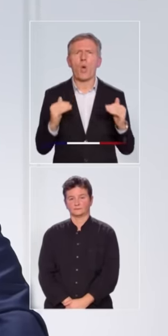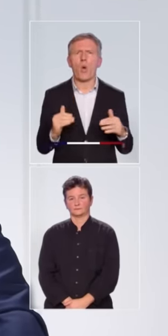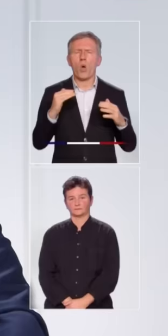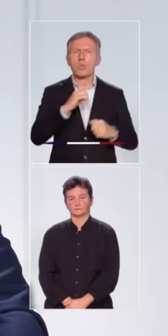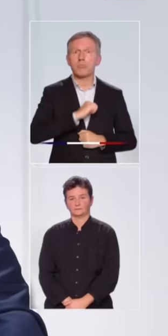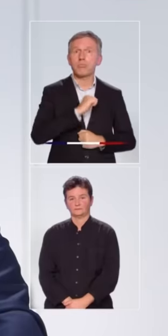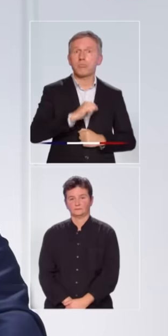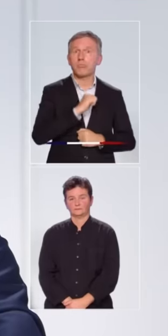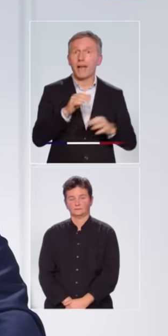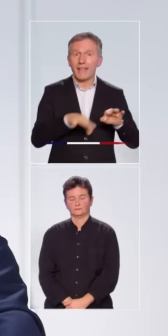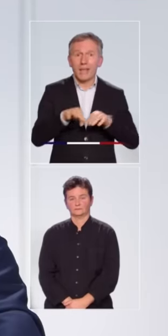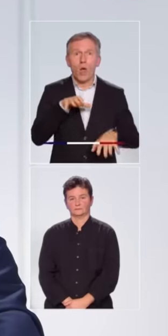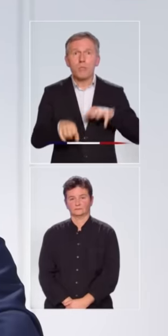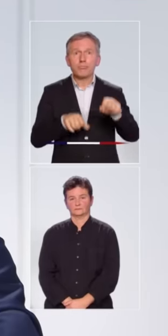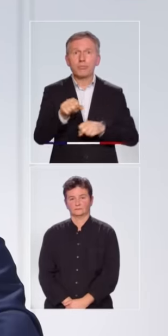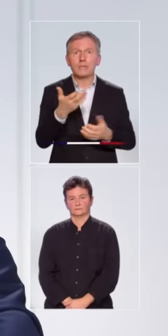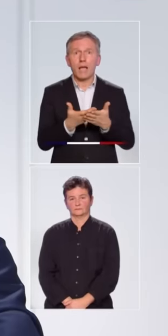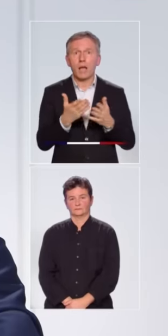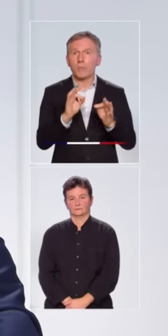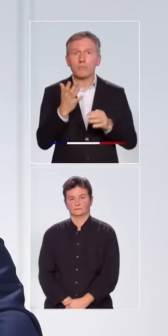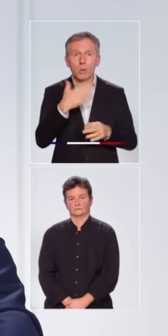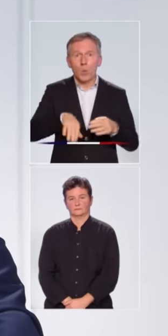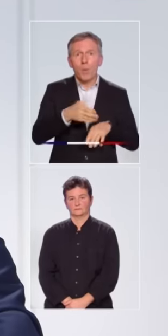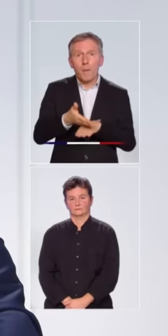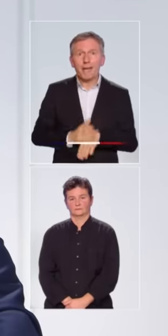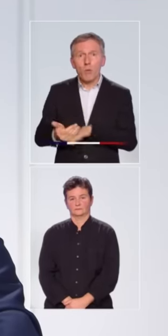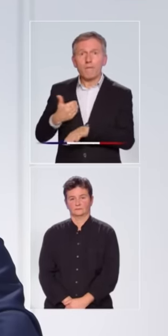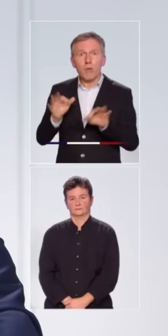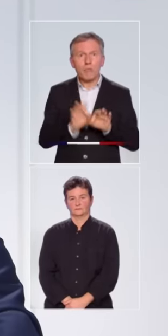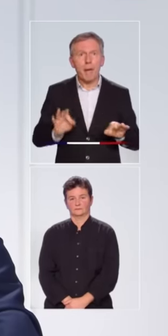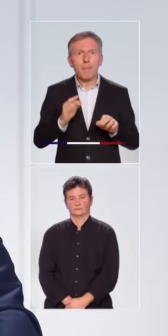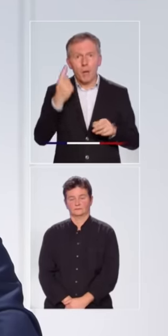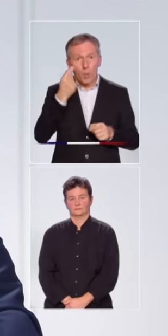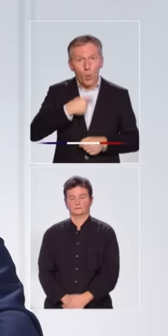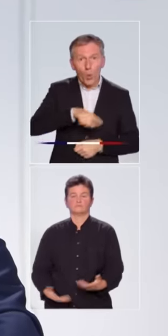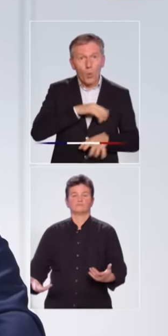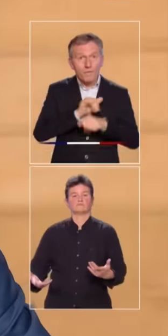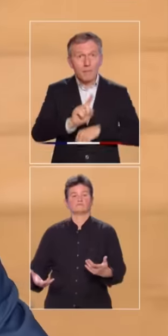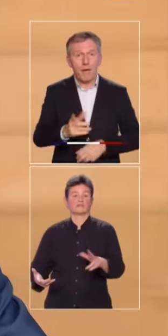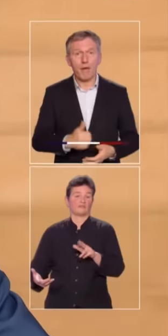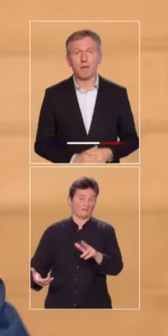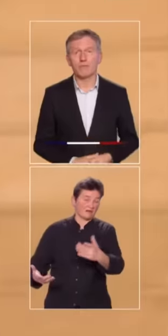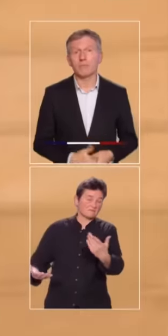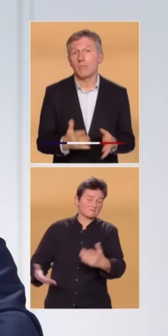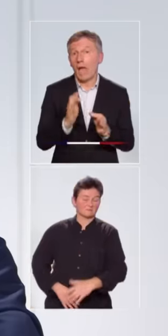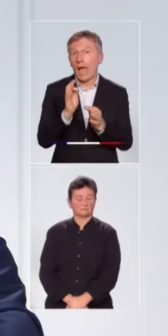intensité territoriale qui n'était dans aucun de nos pronostics et que nous ne nous apprêtions pas à mener pour nous-mêmes. Le sera-t-elle un jour ? Et